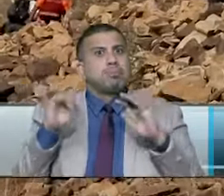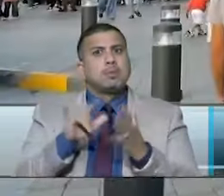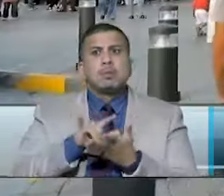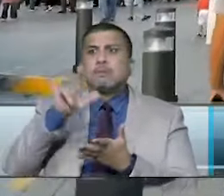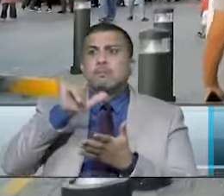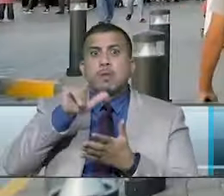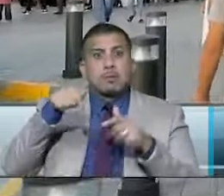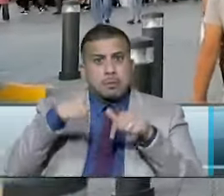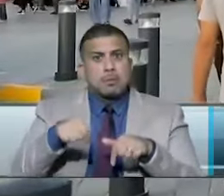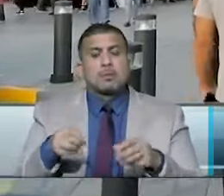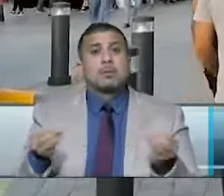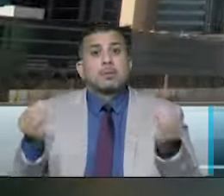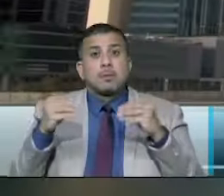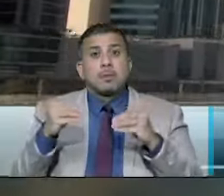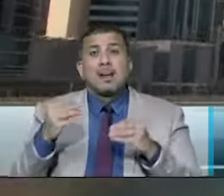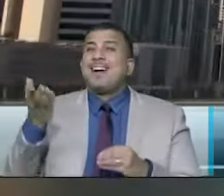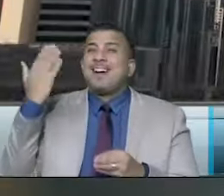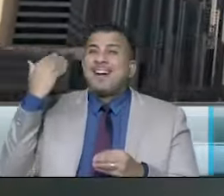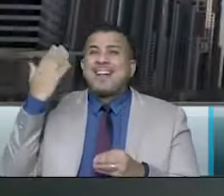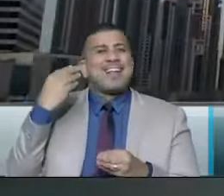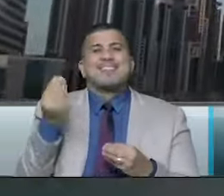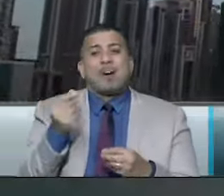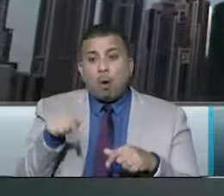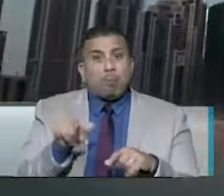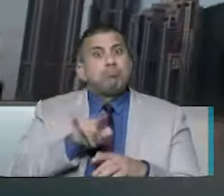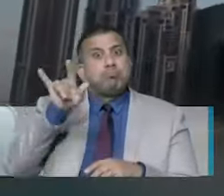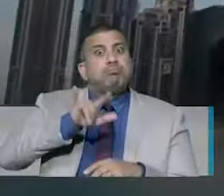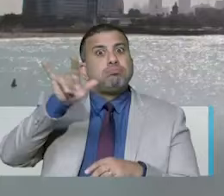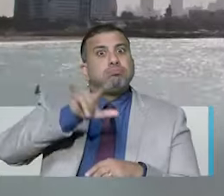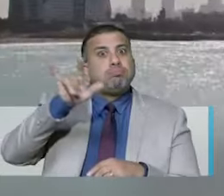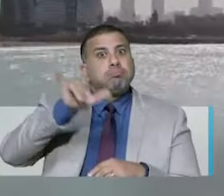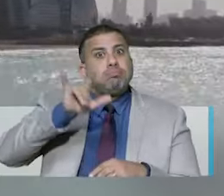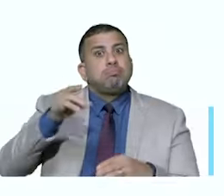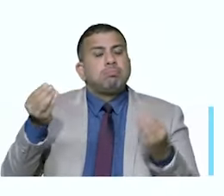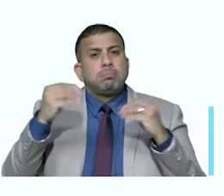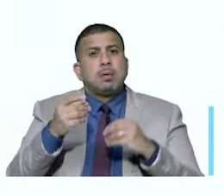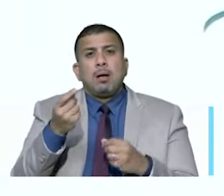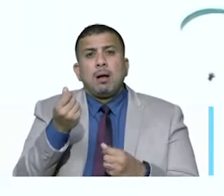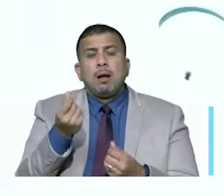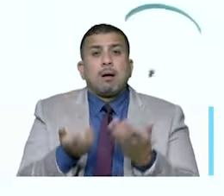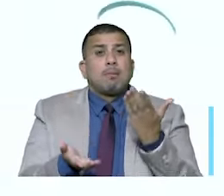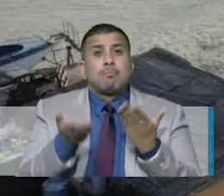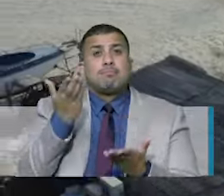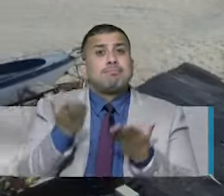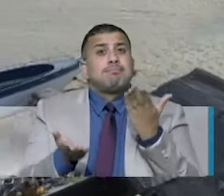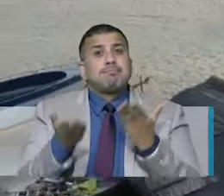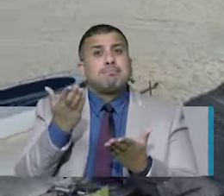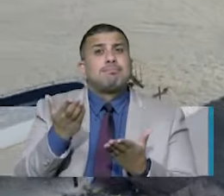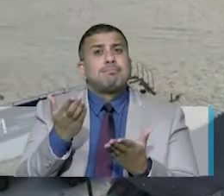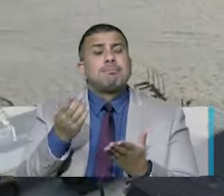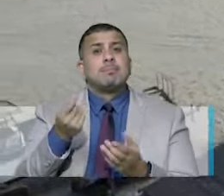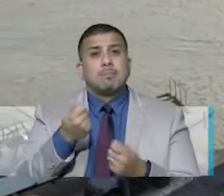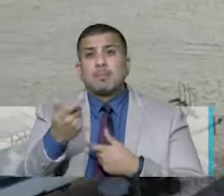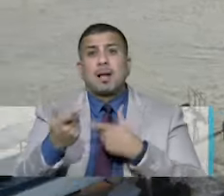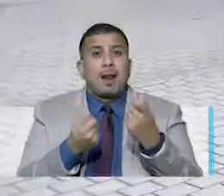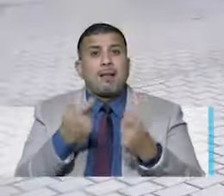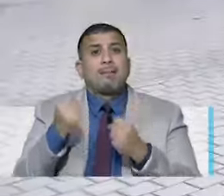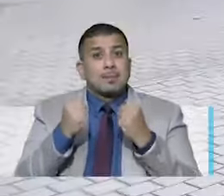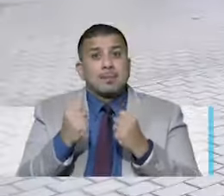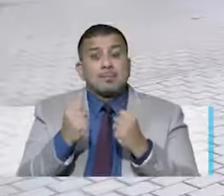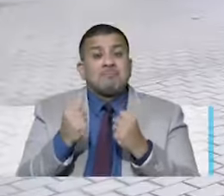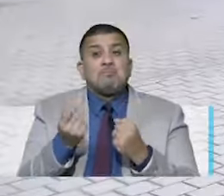السفر اليوم اقوى من اي وقت مضى بالرغم من تقلبات اسعار الصرف وتفاوت القدره على تحمل